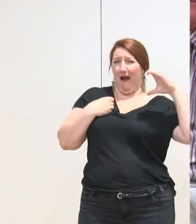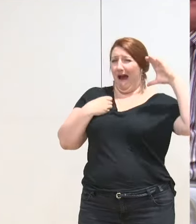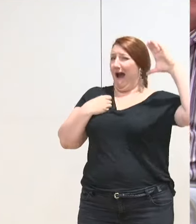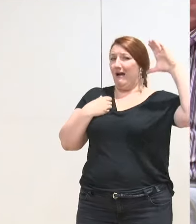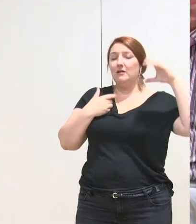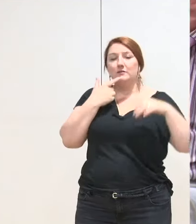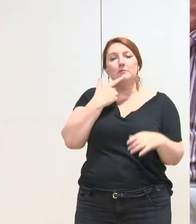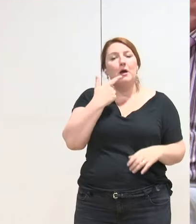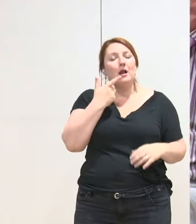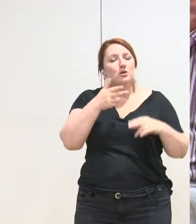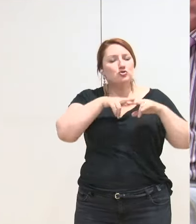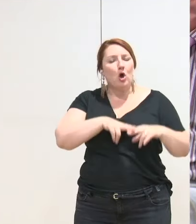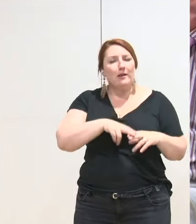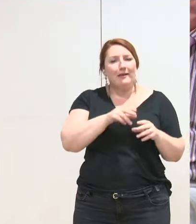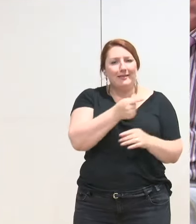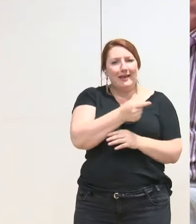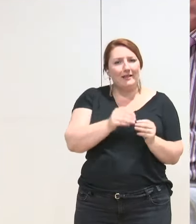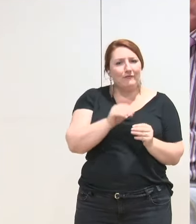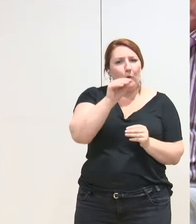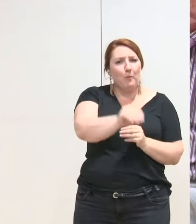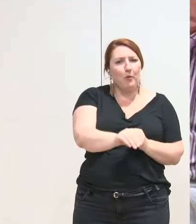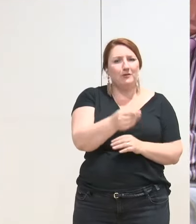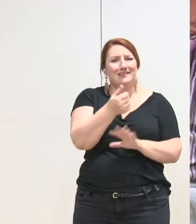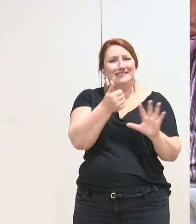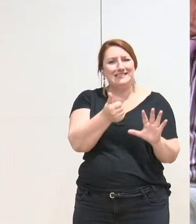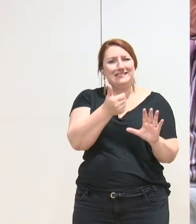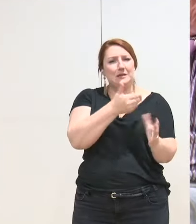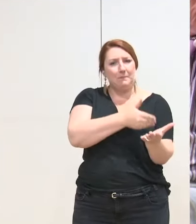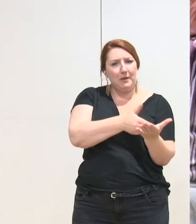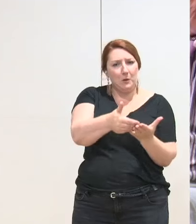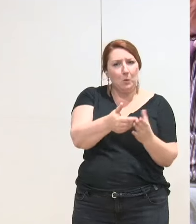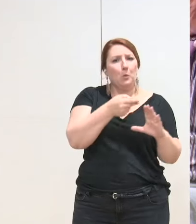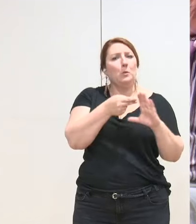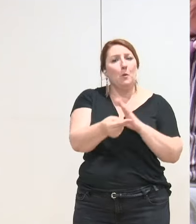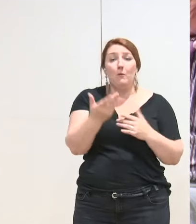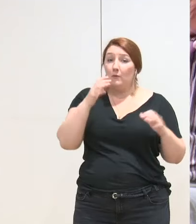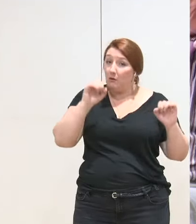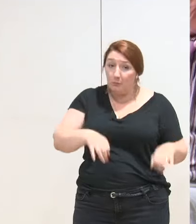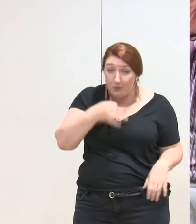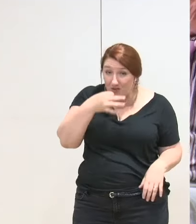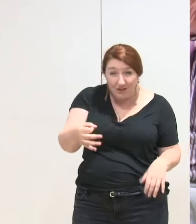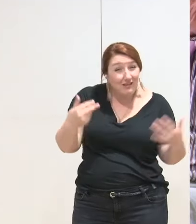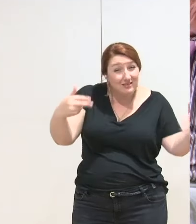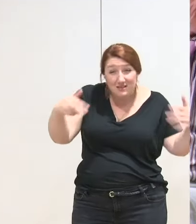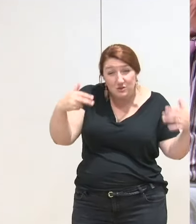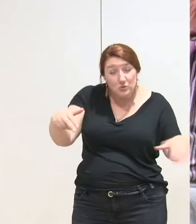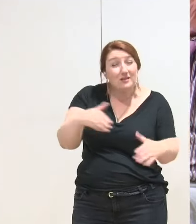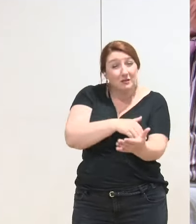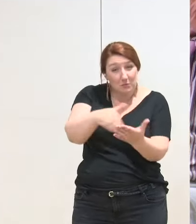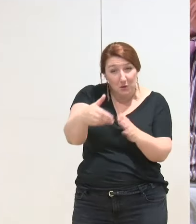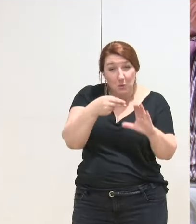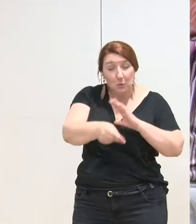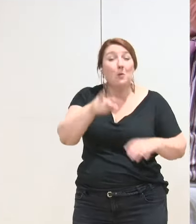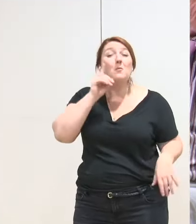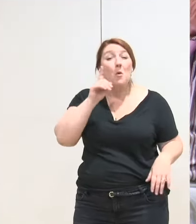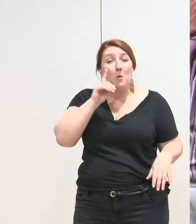d'un seul négatif de report qui s'élève à 6 million d'euros mais on pourrait dire tout aussi bien 18 millions d'euros parce que nous